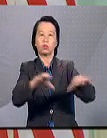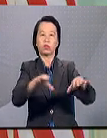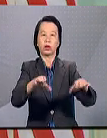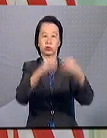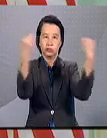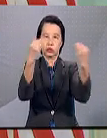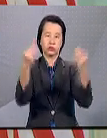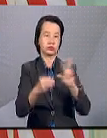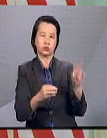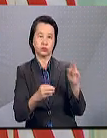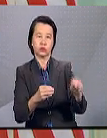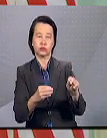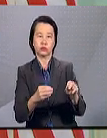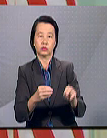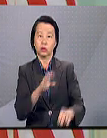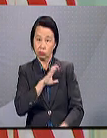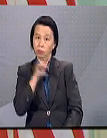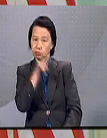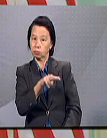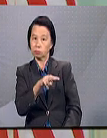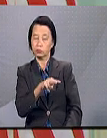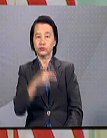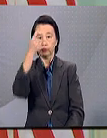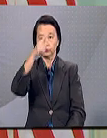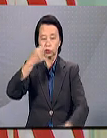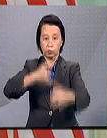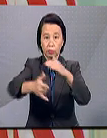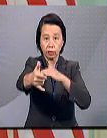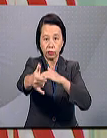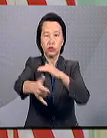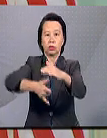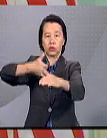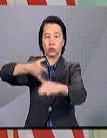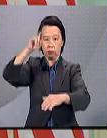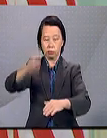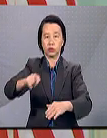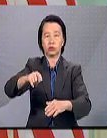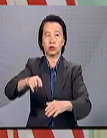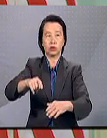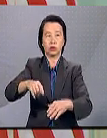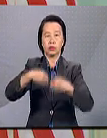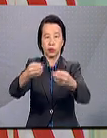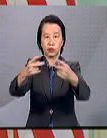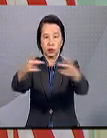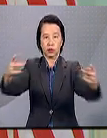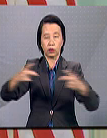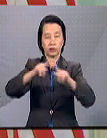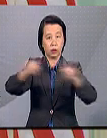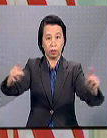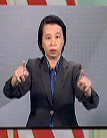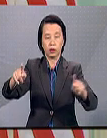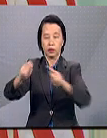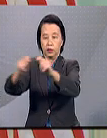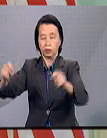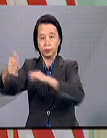melaksanakannya. Dan untuk masuk dan keluar mesti dibagi kawasan yang berbeza.